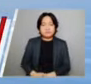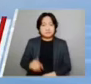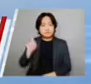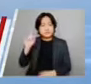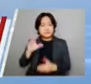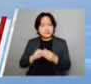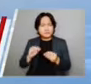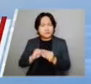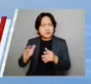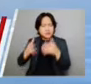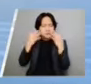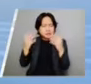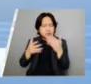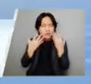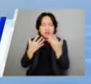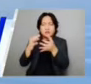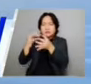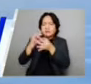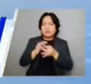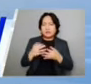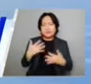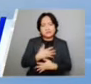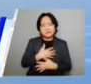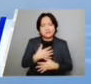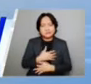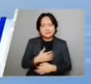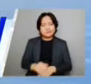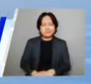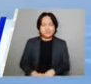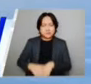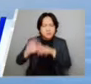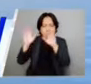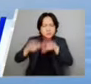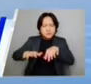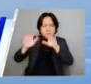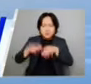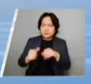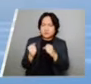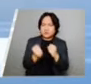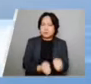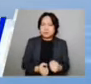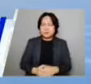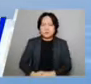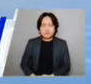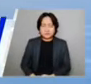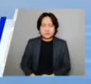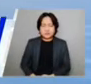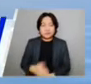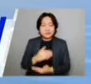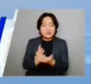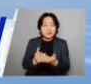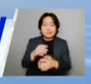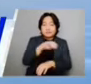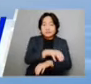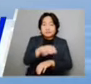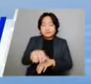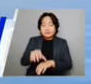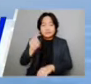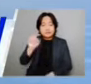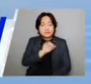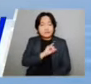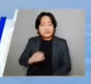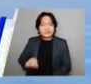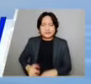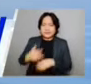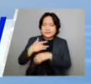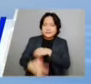nakakatakot, saka yung ulan, malakas po talaga. Ang ilang residente sa Gamu, Isabela, maagang inani ang mga tanim